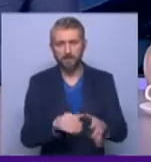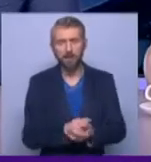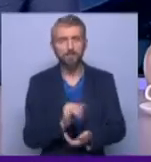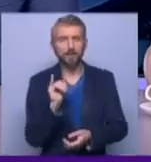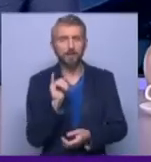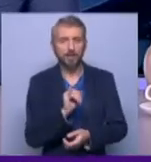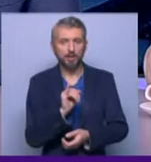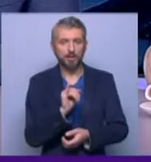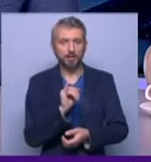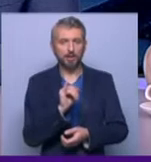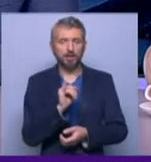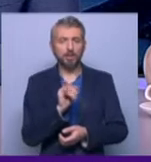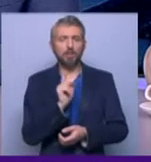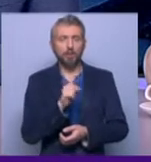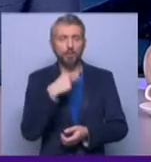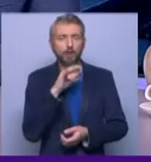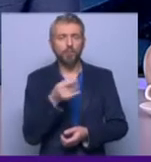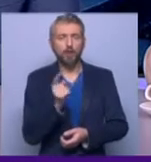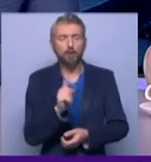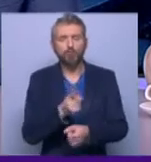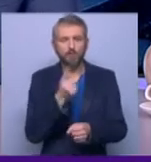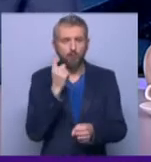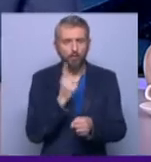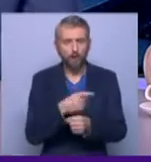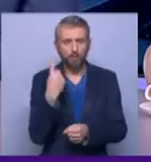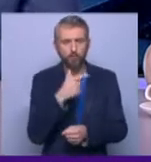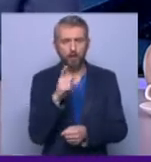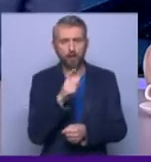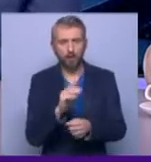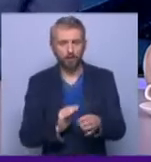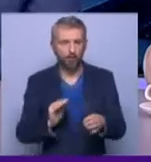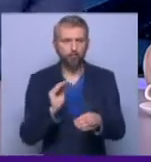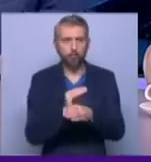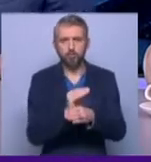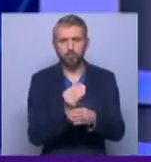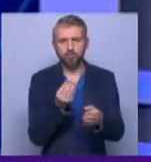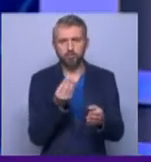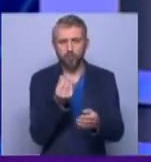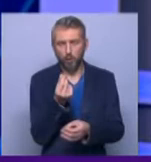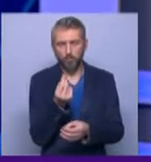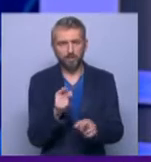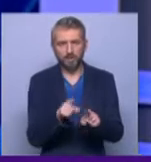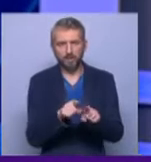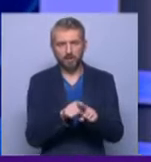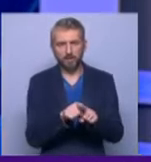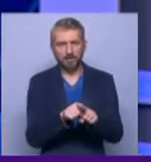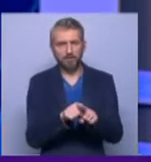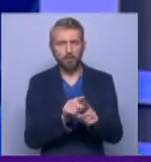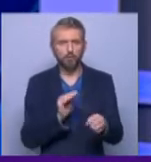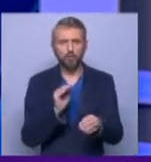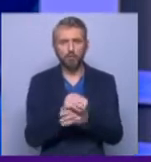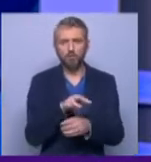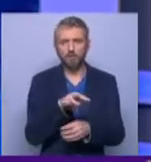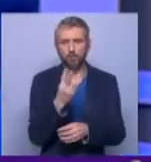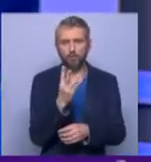І вона говорить про те, що забороняється облгазам донараховувати такі додаткові метри